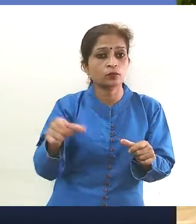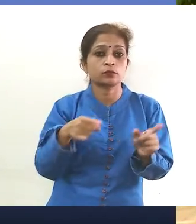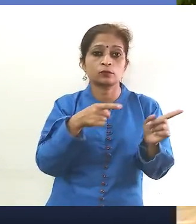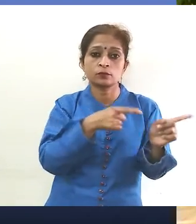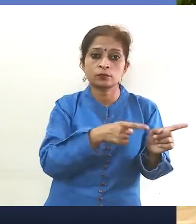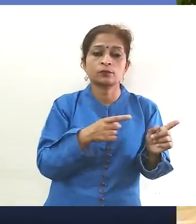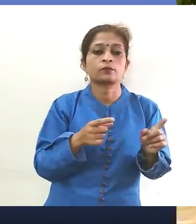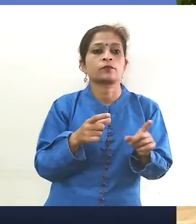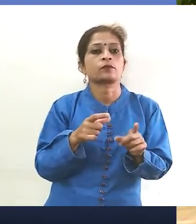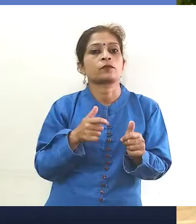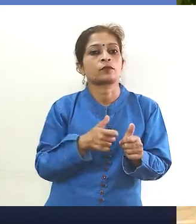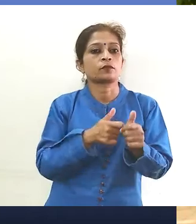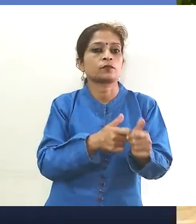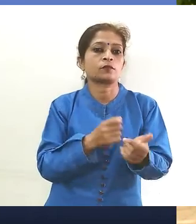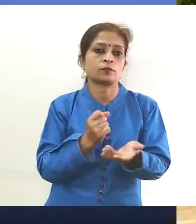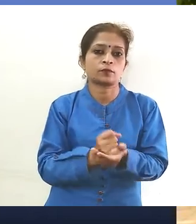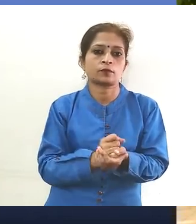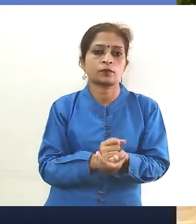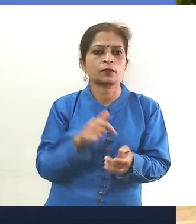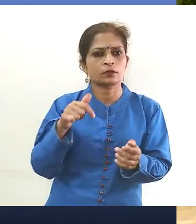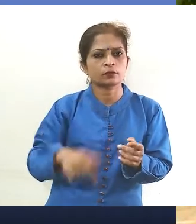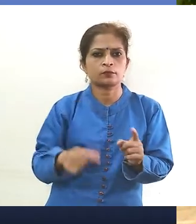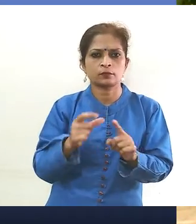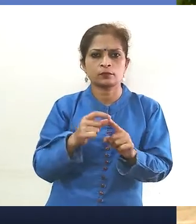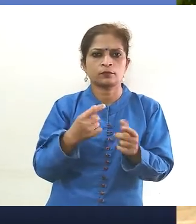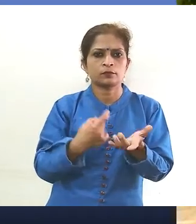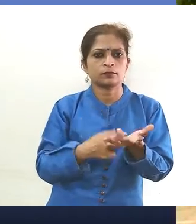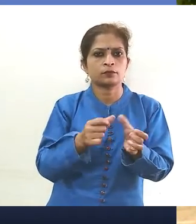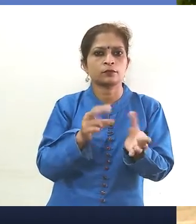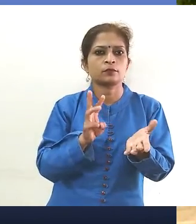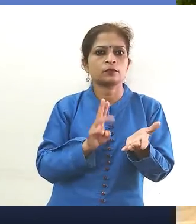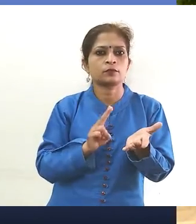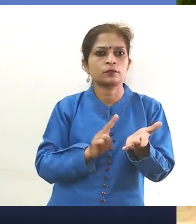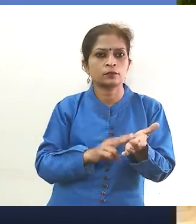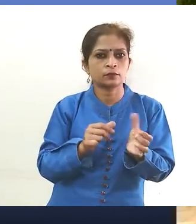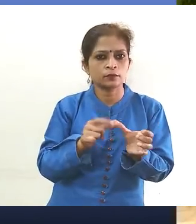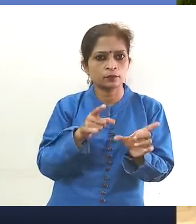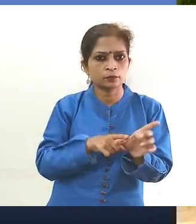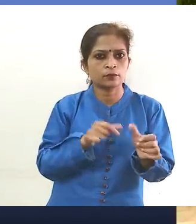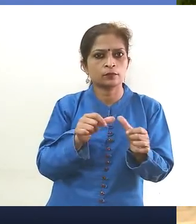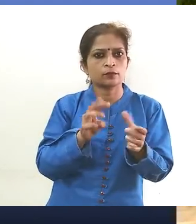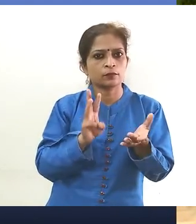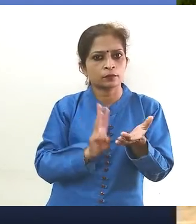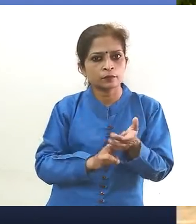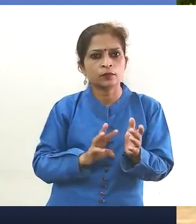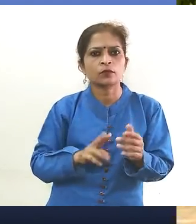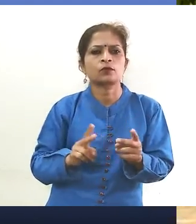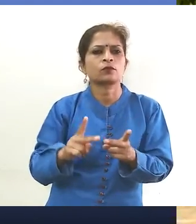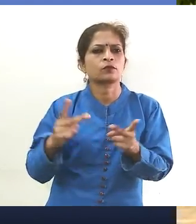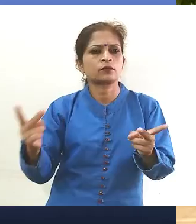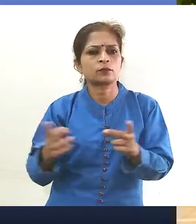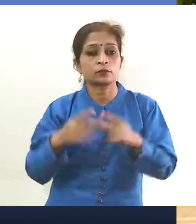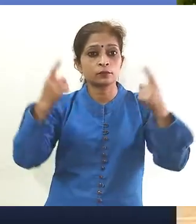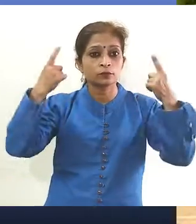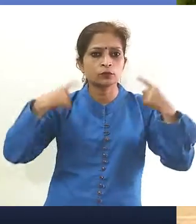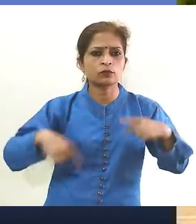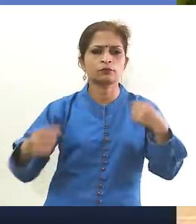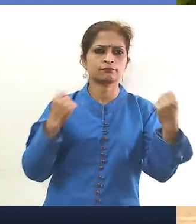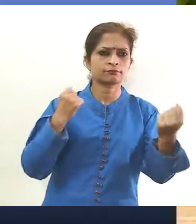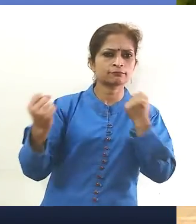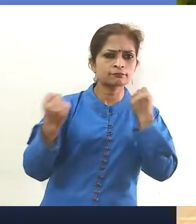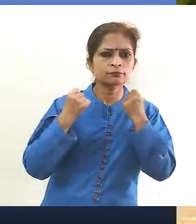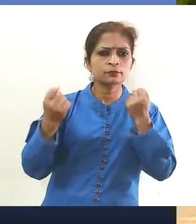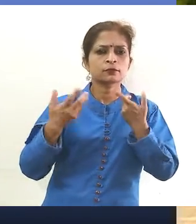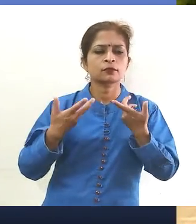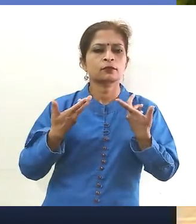लिए मैंडेटरी है। अब प्राणायाम के अतिरिक्त जिनको दूसरे योगाभ्यास करने हैं, तो बॉडी को फ्लेक्सिबल करने के लिए,